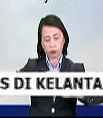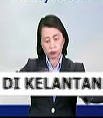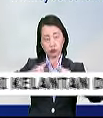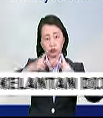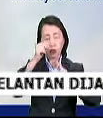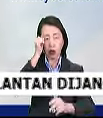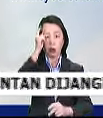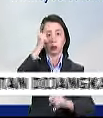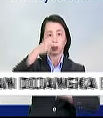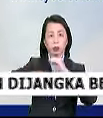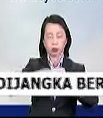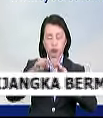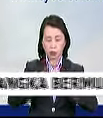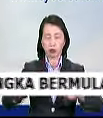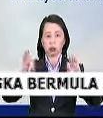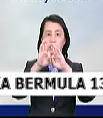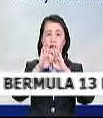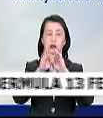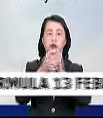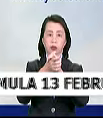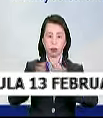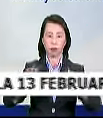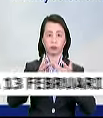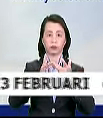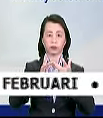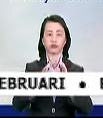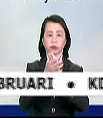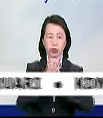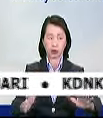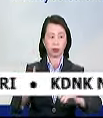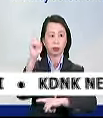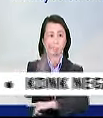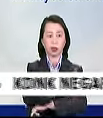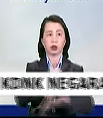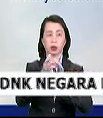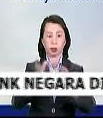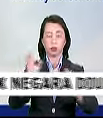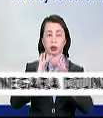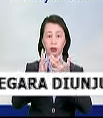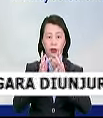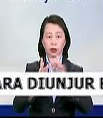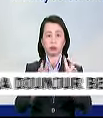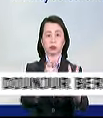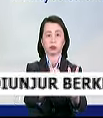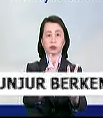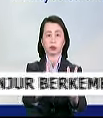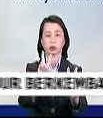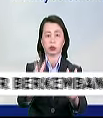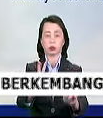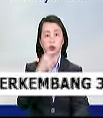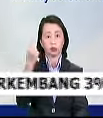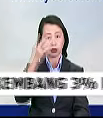sama-sama untuk meningkatkan kesedaran mengenai kepentingan keselamatan internet. Selamat Hari Keselamatan